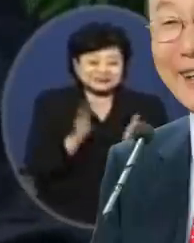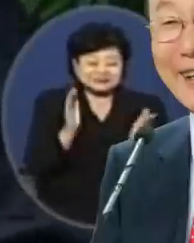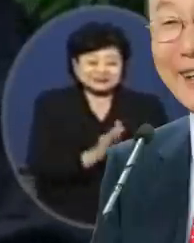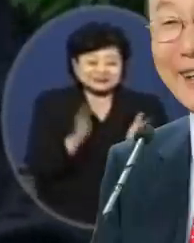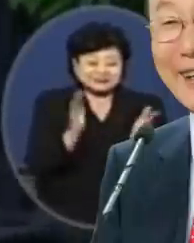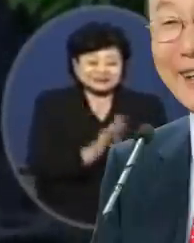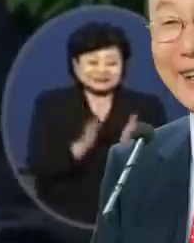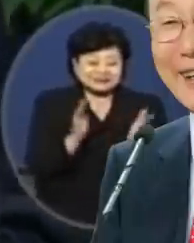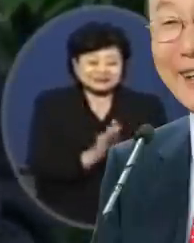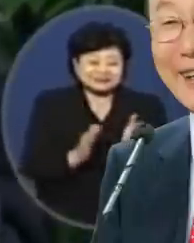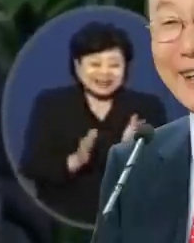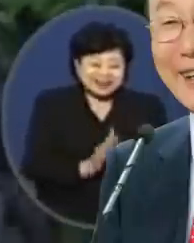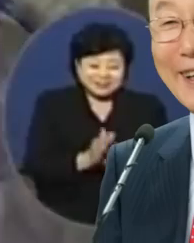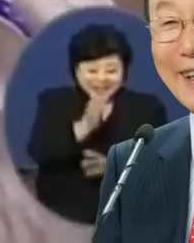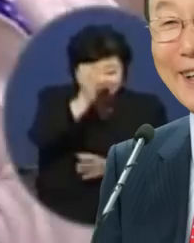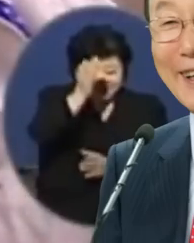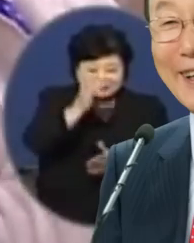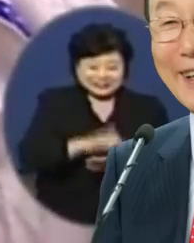할렐루야.